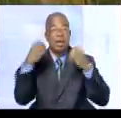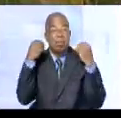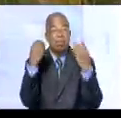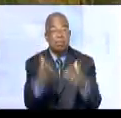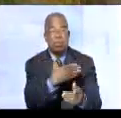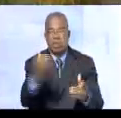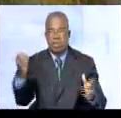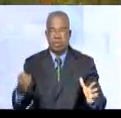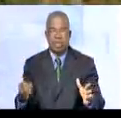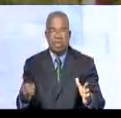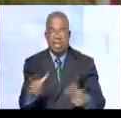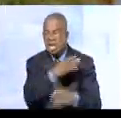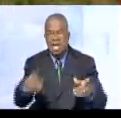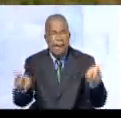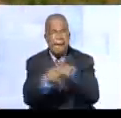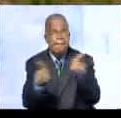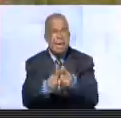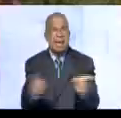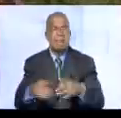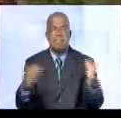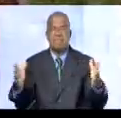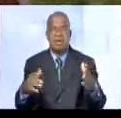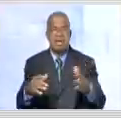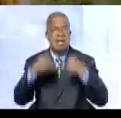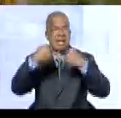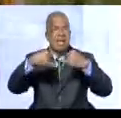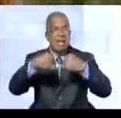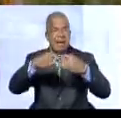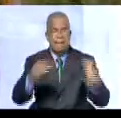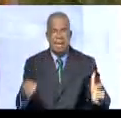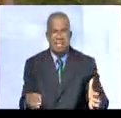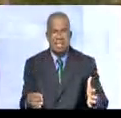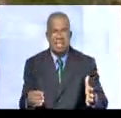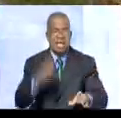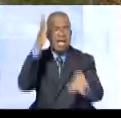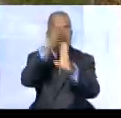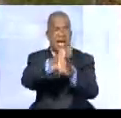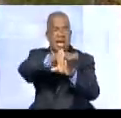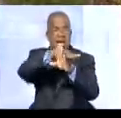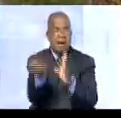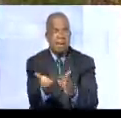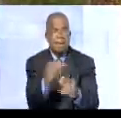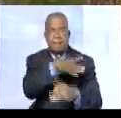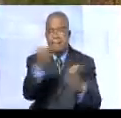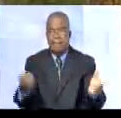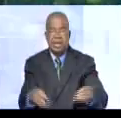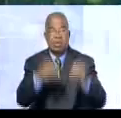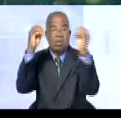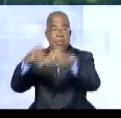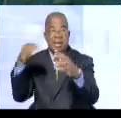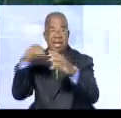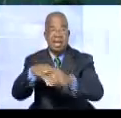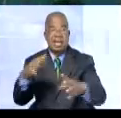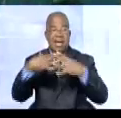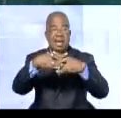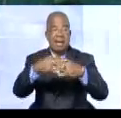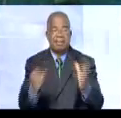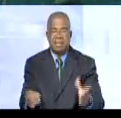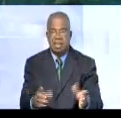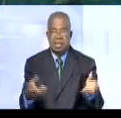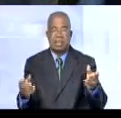même industrialiser de façon correcte le manioc afin qu'elles puissent se sentir à l'aise. Le représentant